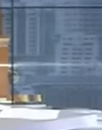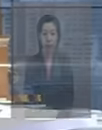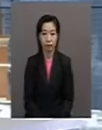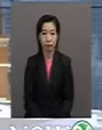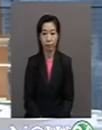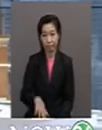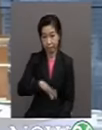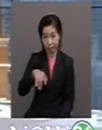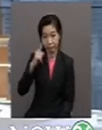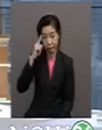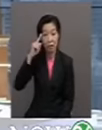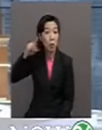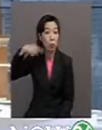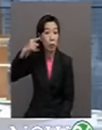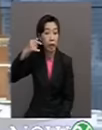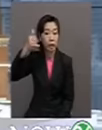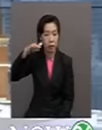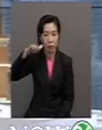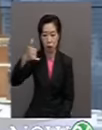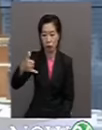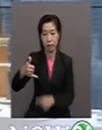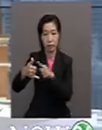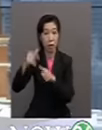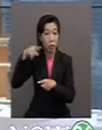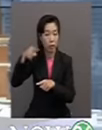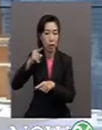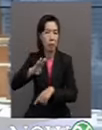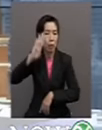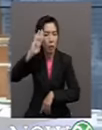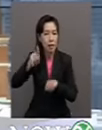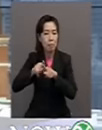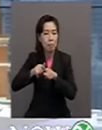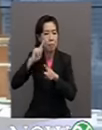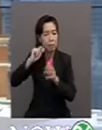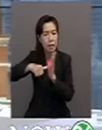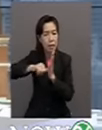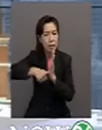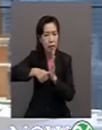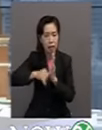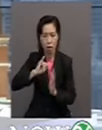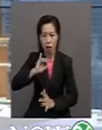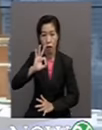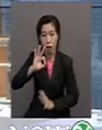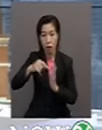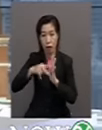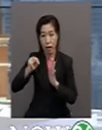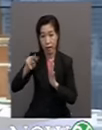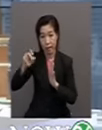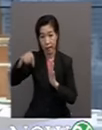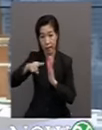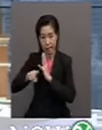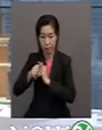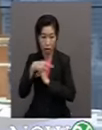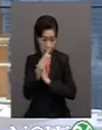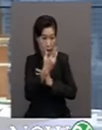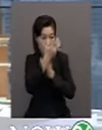ผู้ชมฮะมีผู้หญิงคนหนึ่งนะเขาทำบริษัทรับจัดไฟแนนซ์นะฮะแล้วก็ไปบอกทุกคนว่าใครอยากเข้ามาร่วมลงทุนกับเขาเนี่ยเอ